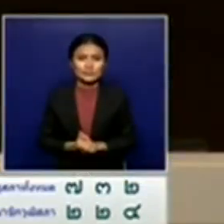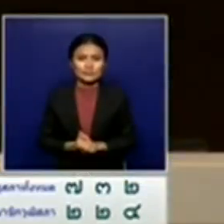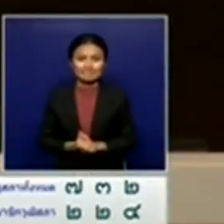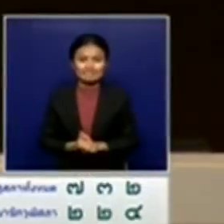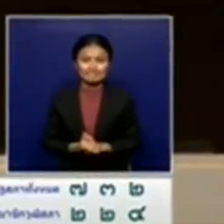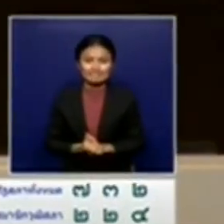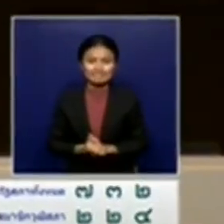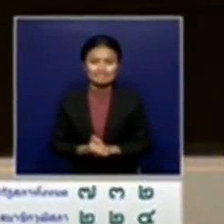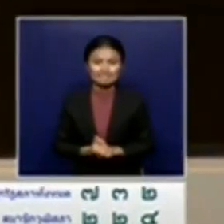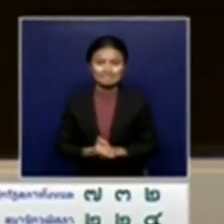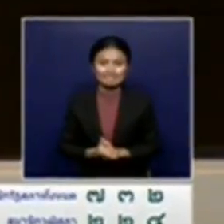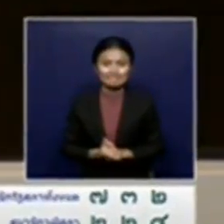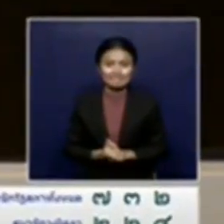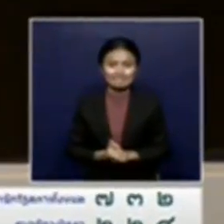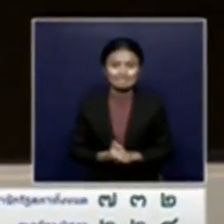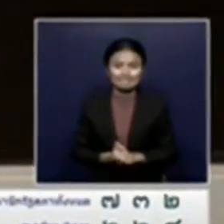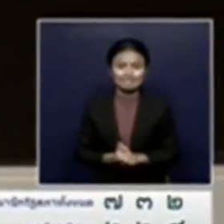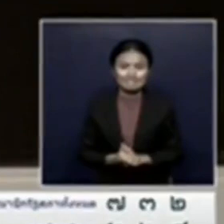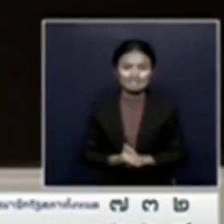ราครับ